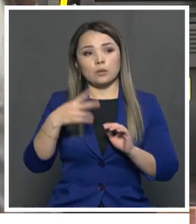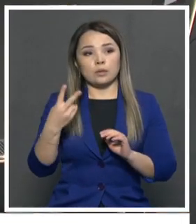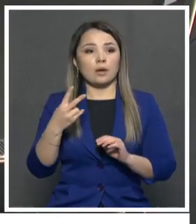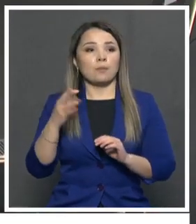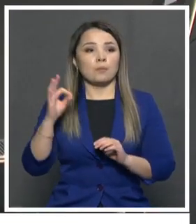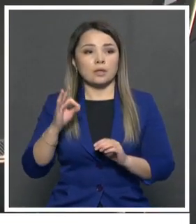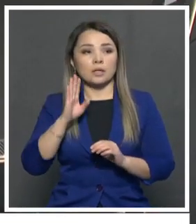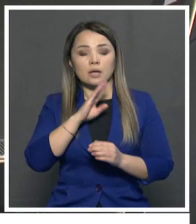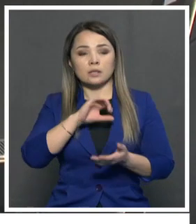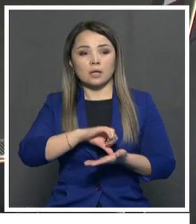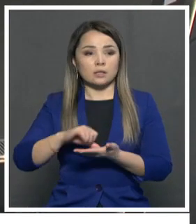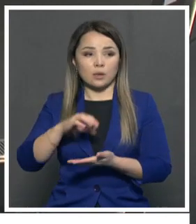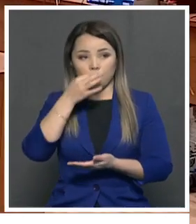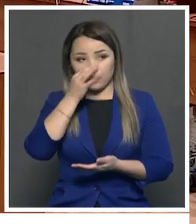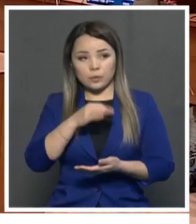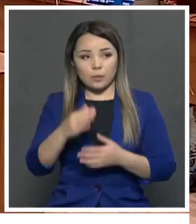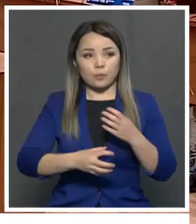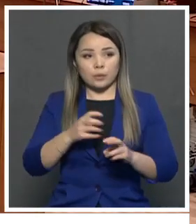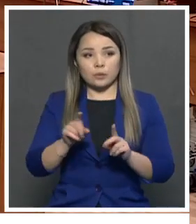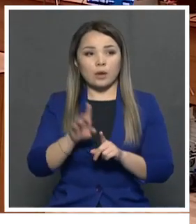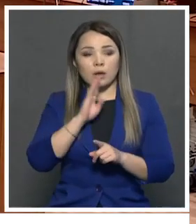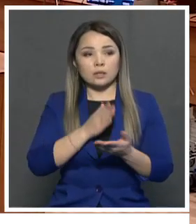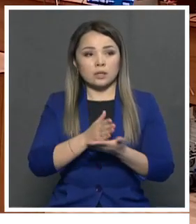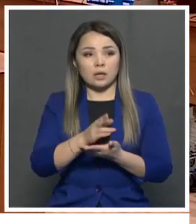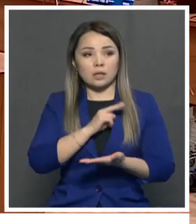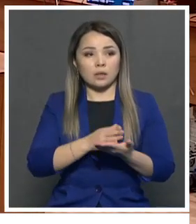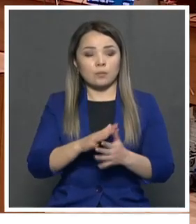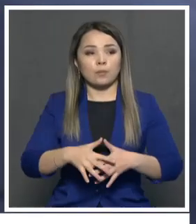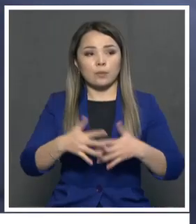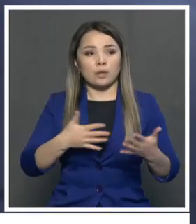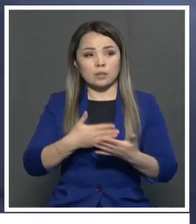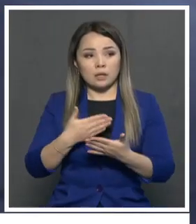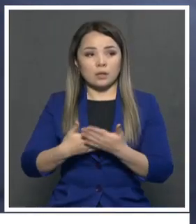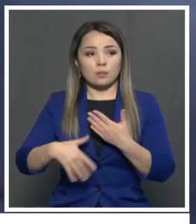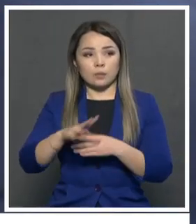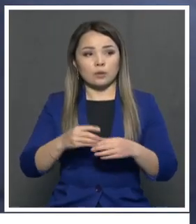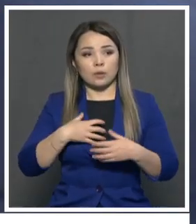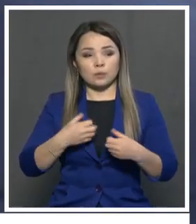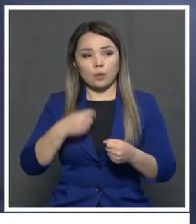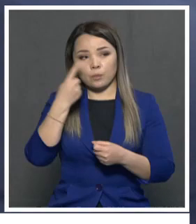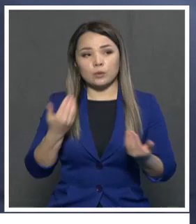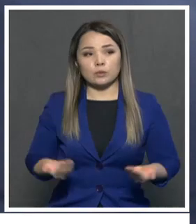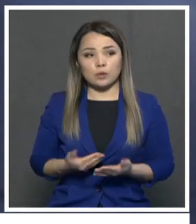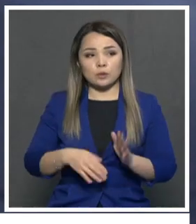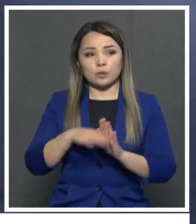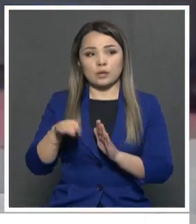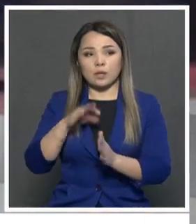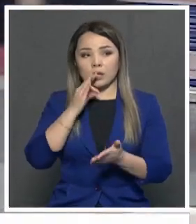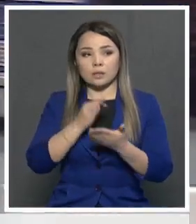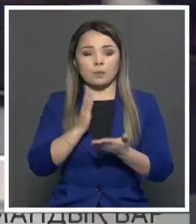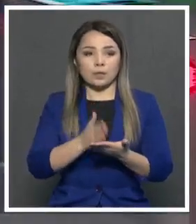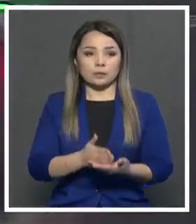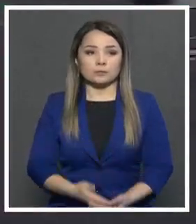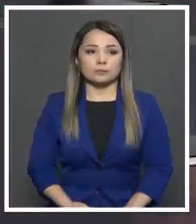нәзік жандылар құрайды. Ал әлемдік тәжірибеге көз жүгіртсек, әйелдердің саяси қызметке атсалысуы сол елдің өмір салтына оң әсерін тигізуде. Ағниет Балтанова,